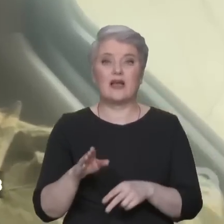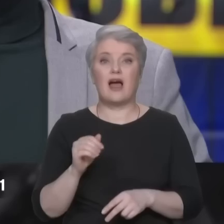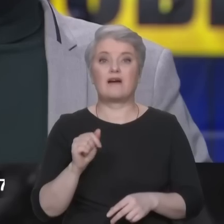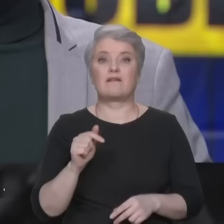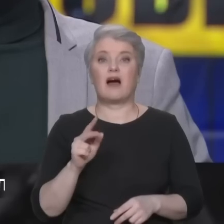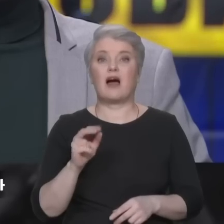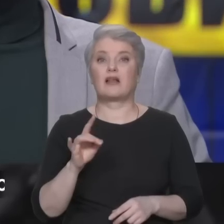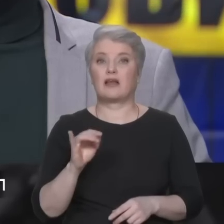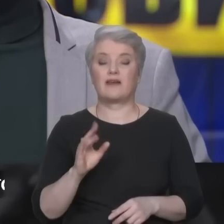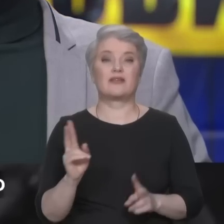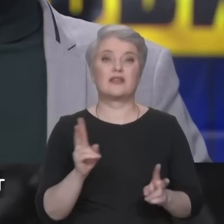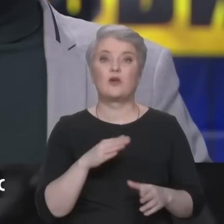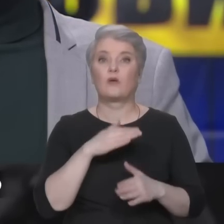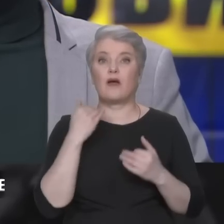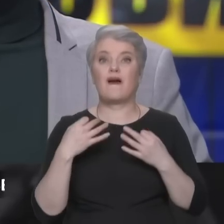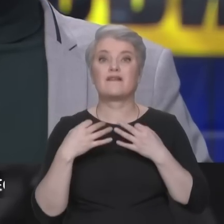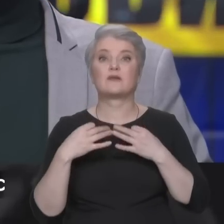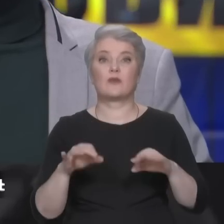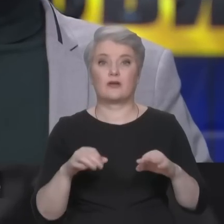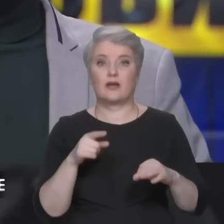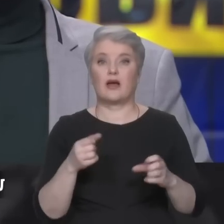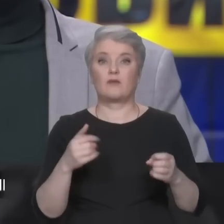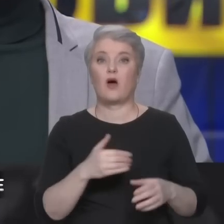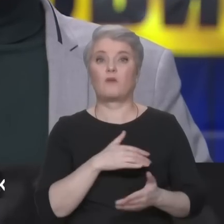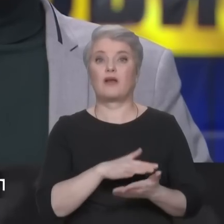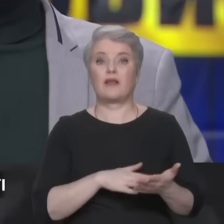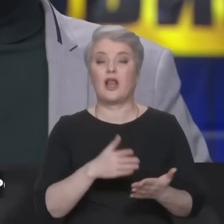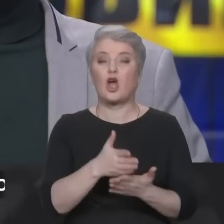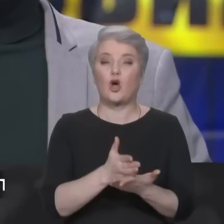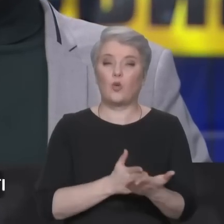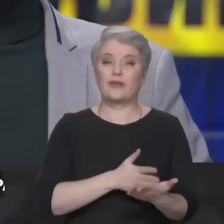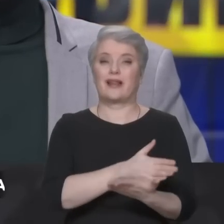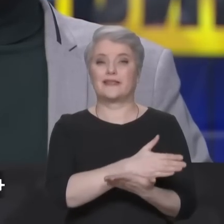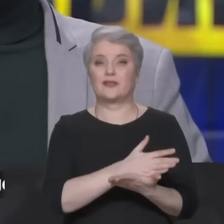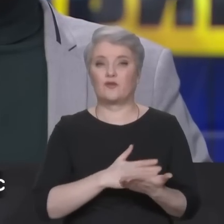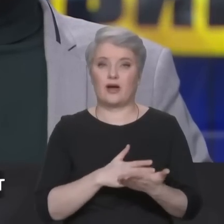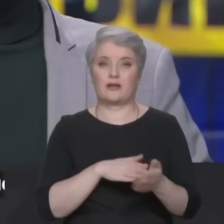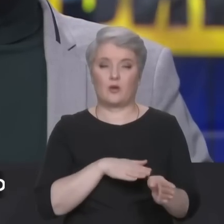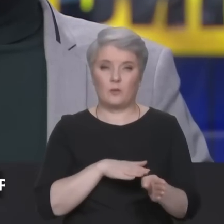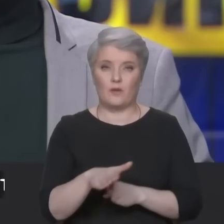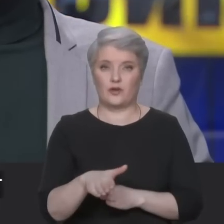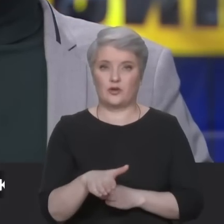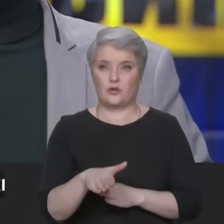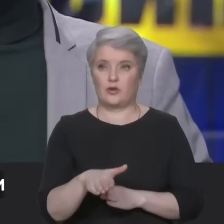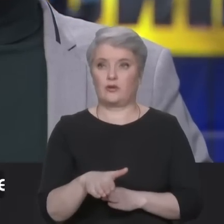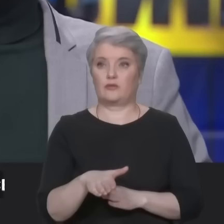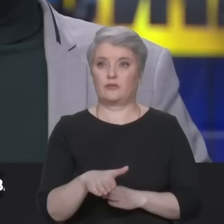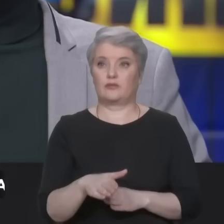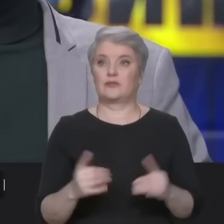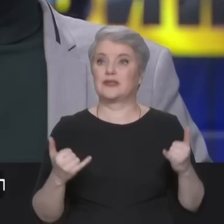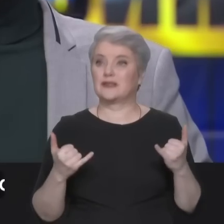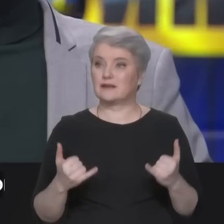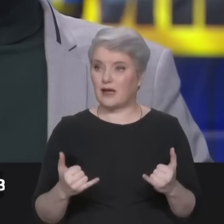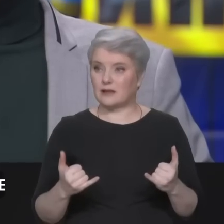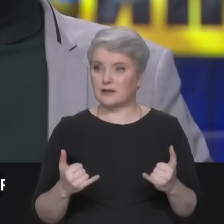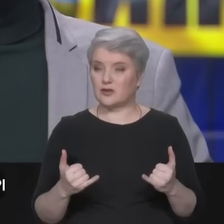збирається відпускати на волю, їх просто збираються далі утилізувати, як то кажуть, повністю утилізувати. Зараз